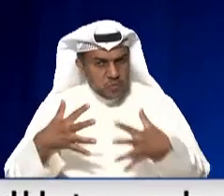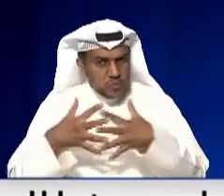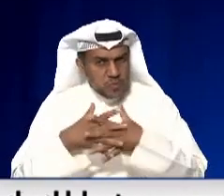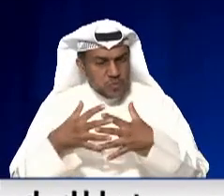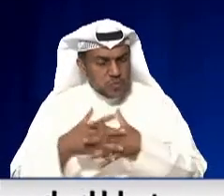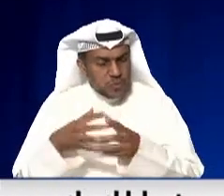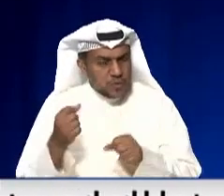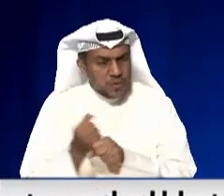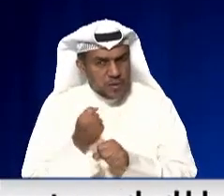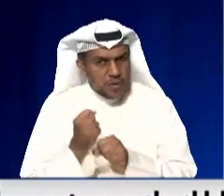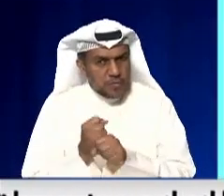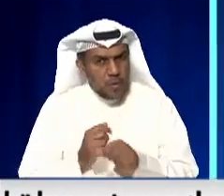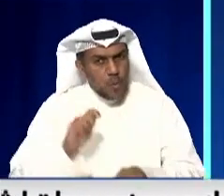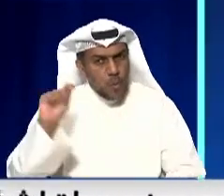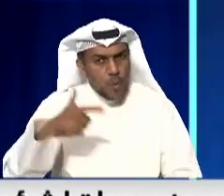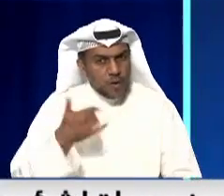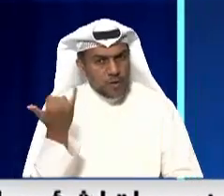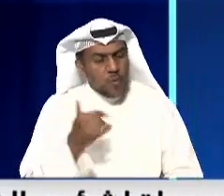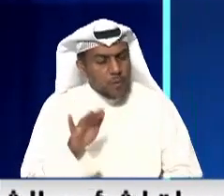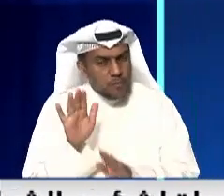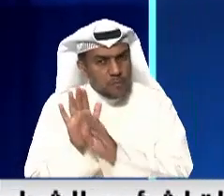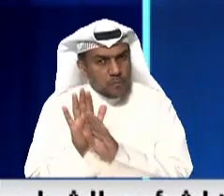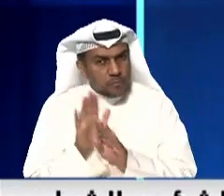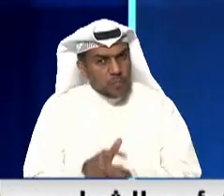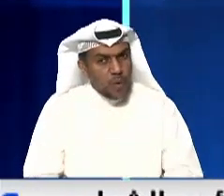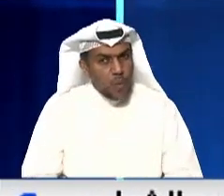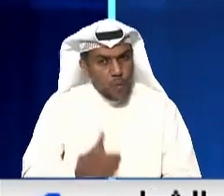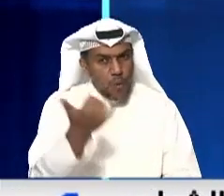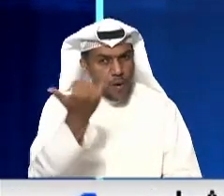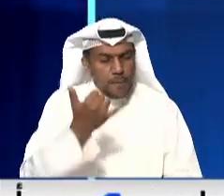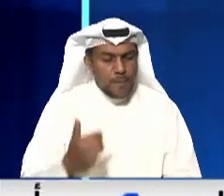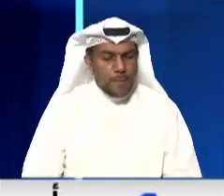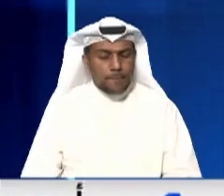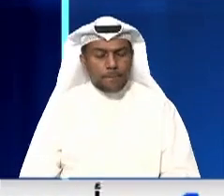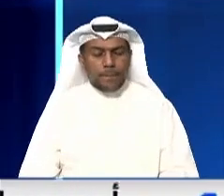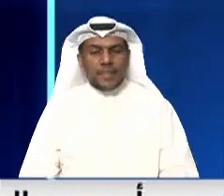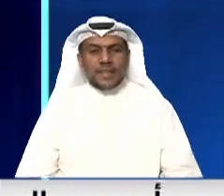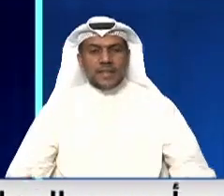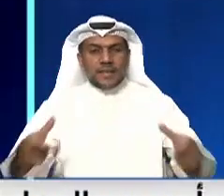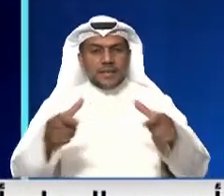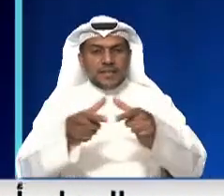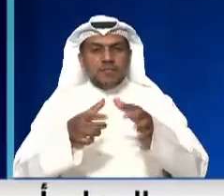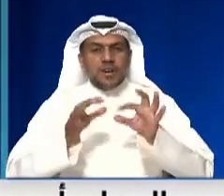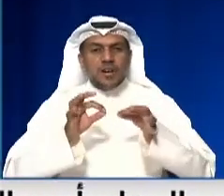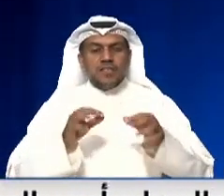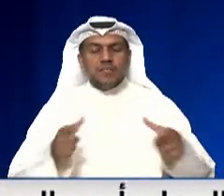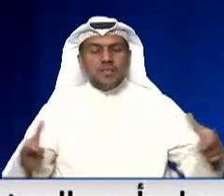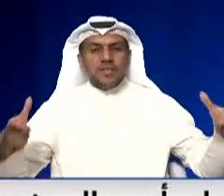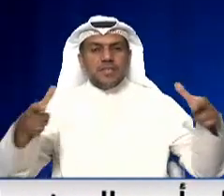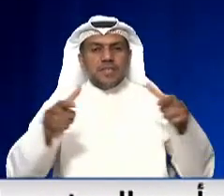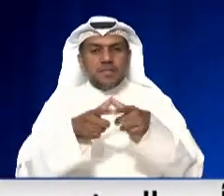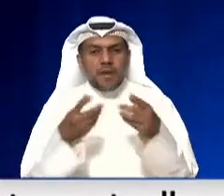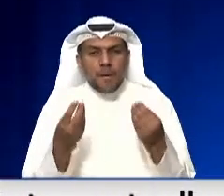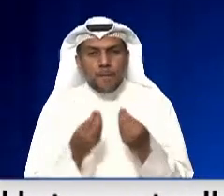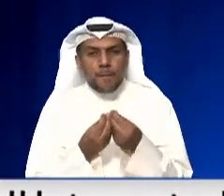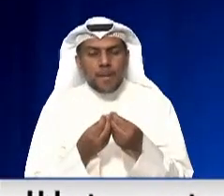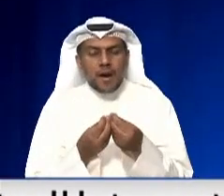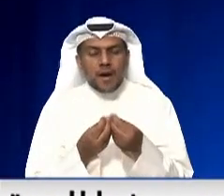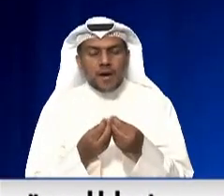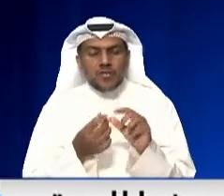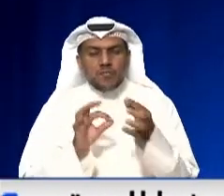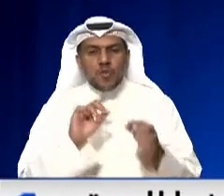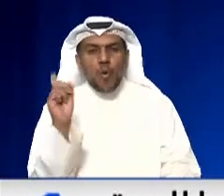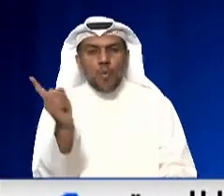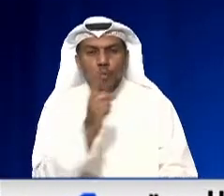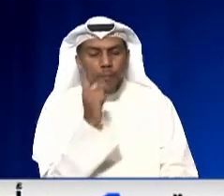الكوادر الوطنيه جاء ذلك على هامش انعقاد الجمعيه العموميه العاديه الثامنه عشره للاتحاد مشيرا